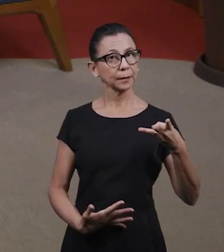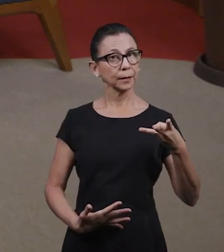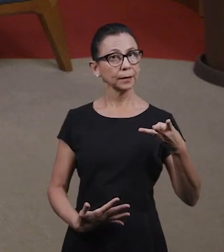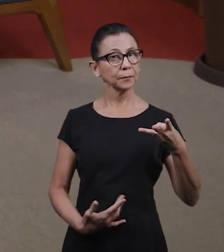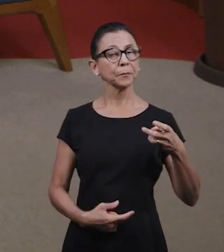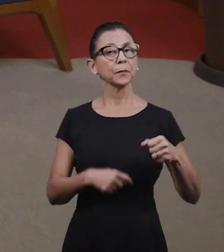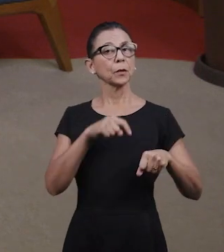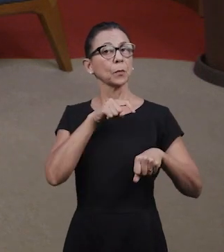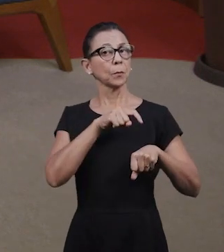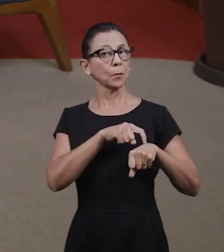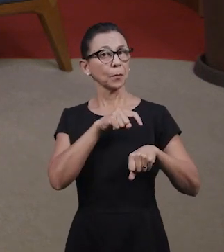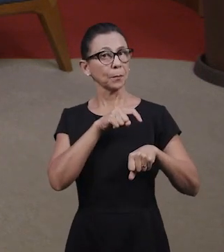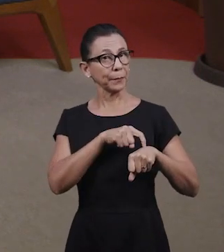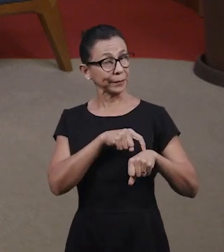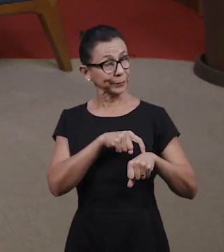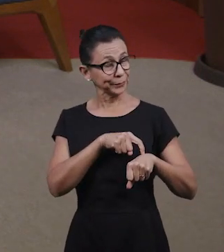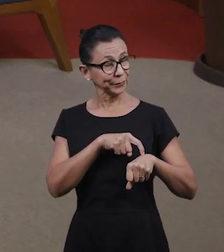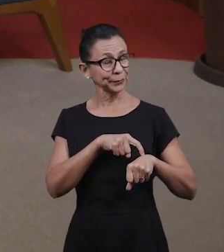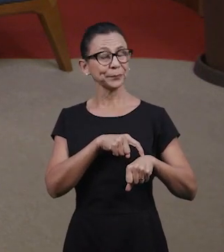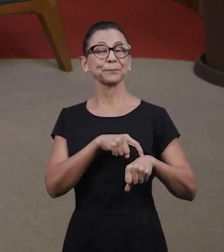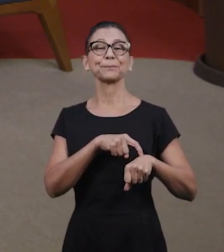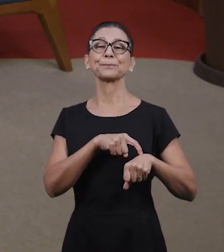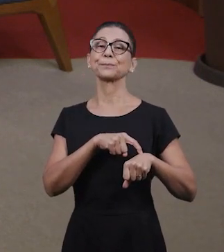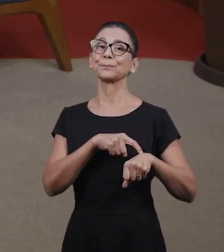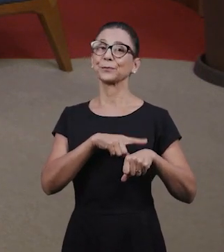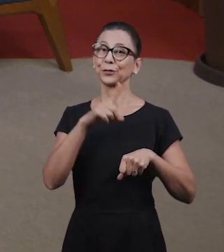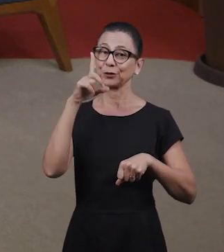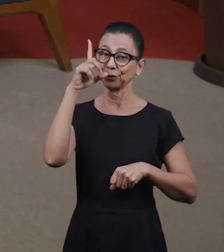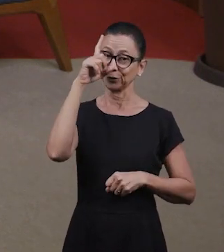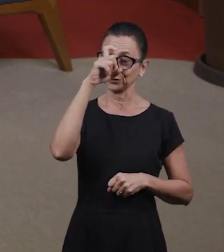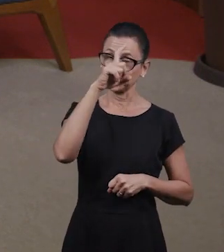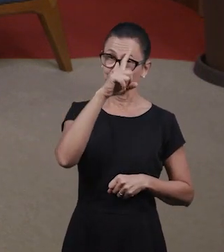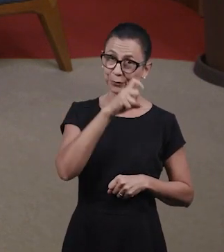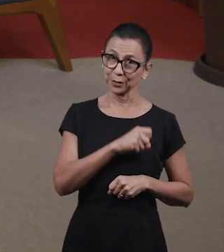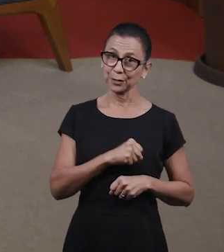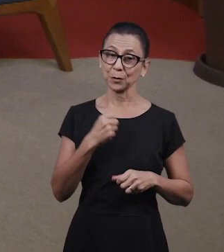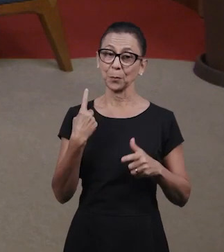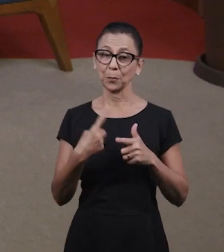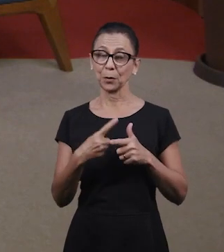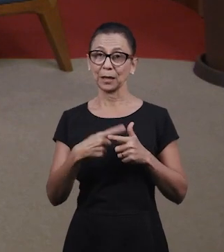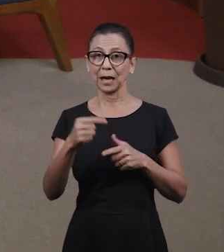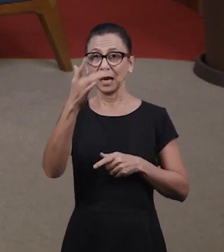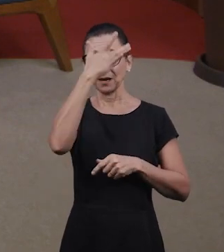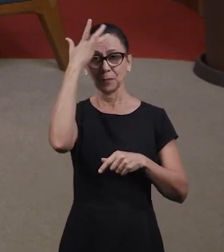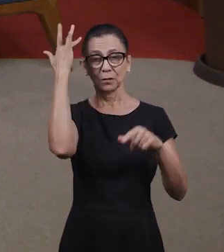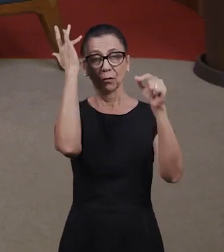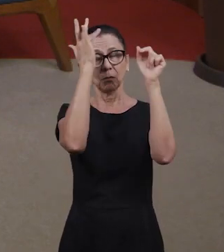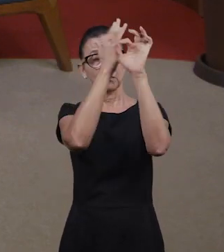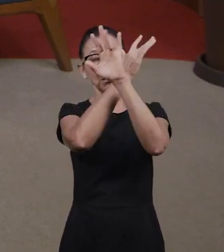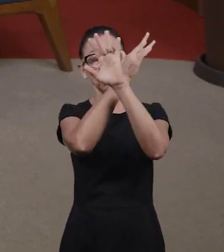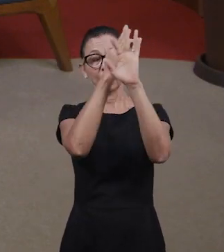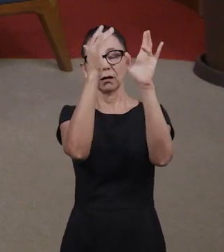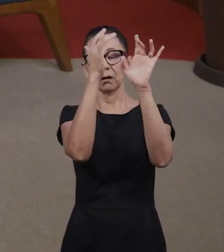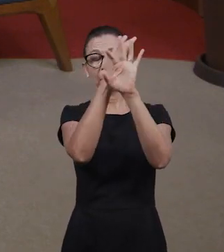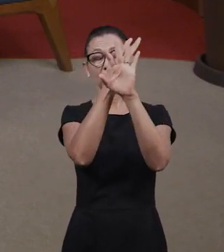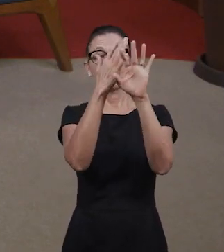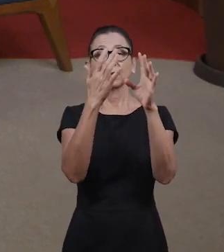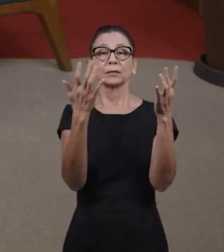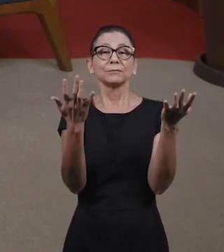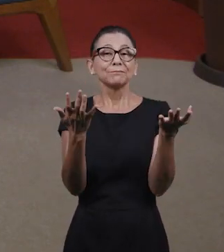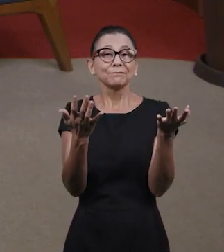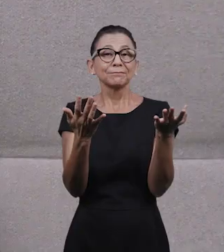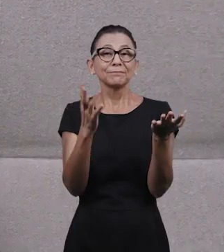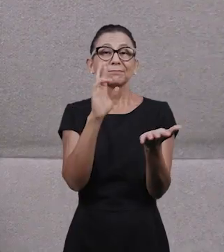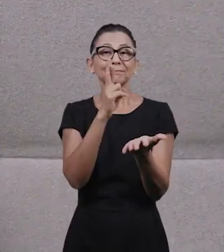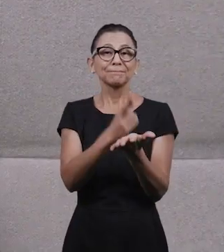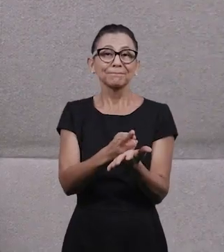à propos d'un moment où il y a une lamentation, de ce moment, de fait qu'on n'est pas vigilant. Qu'est-ce que vous pouvez